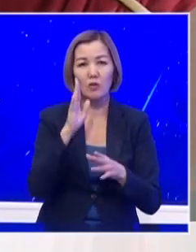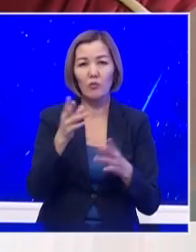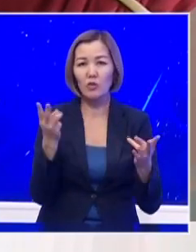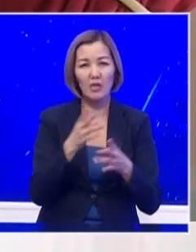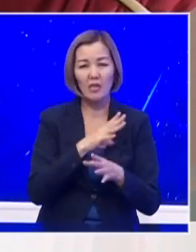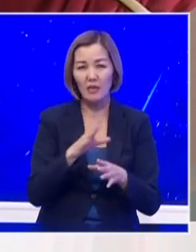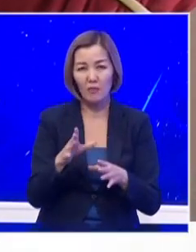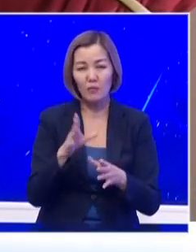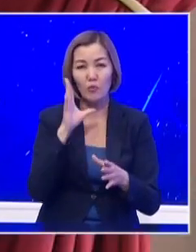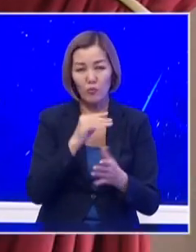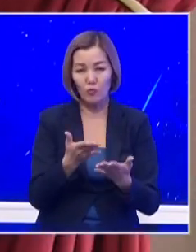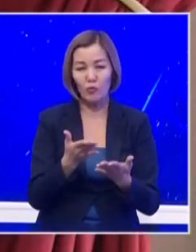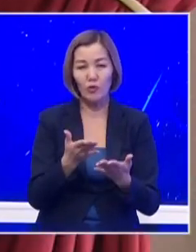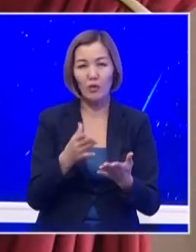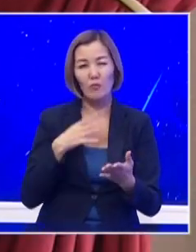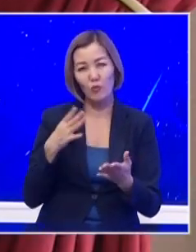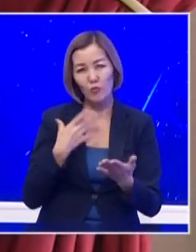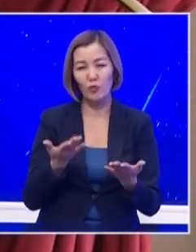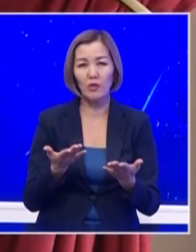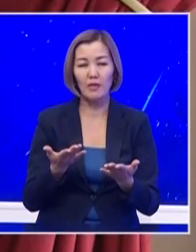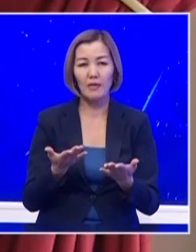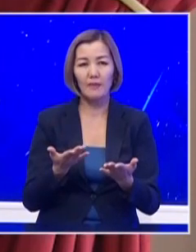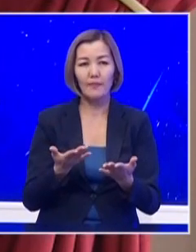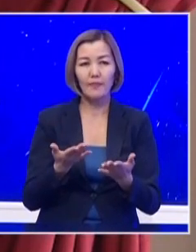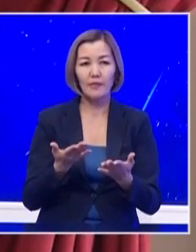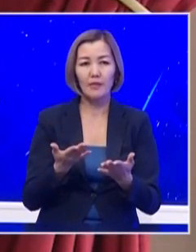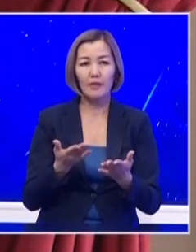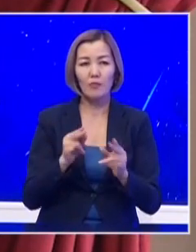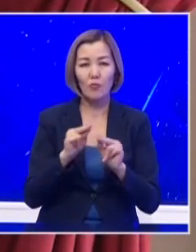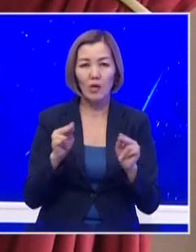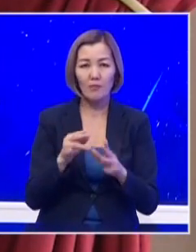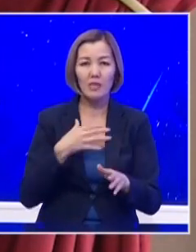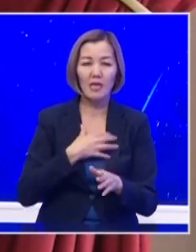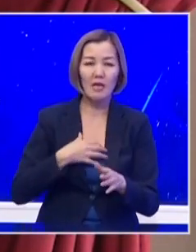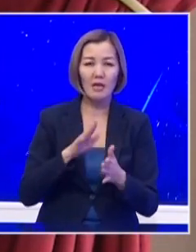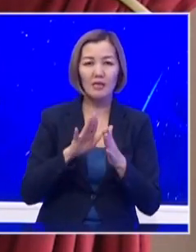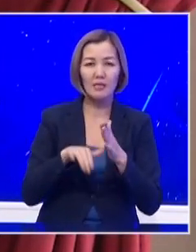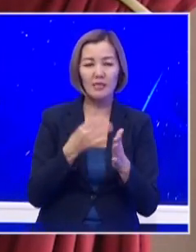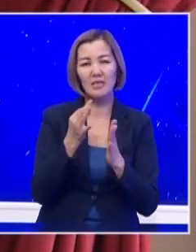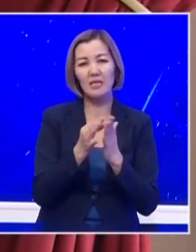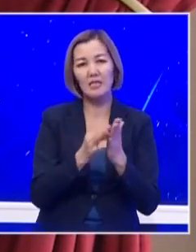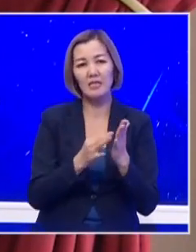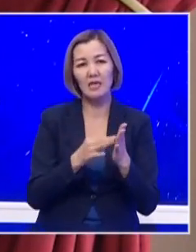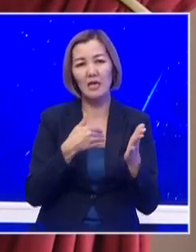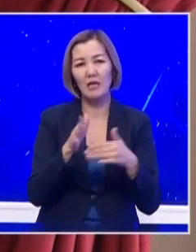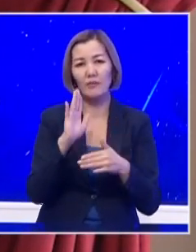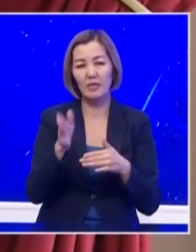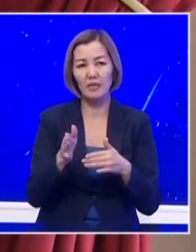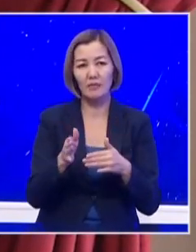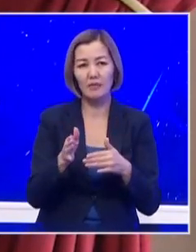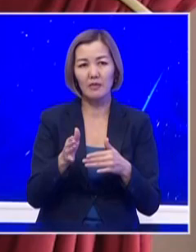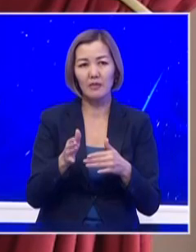біз мына мұғалімдерді алаңыз тесттерден алып тастаймыз.